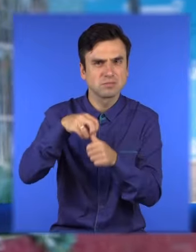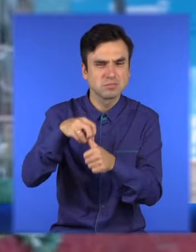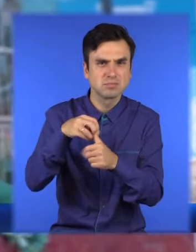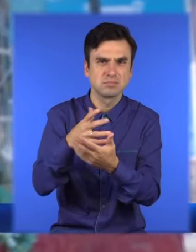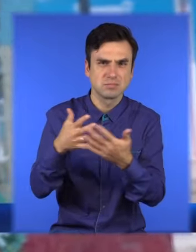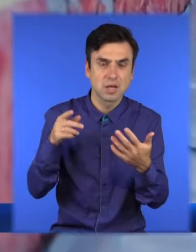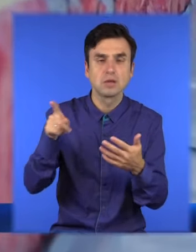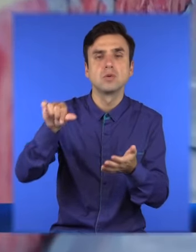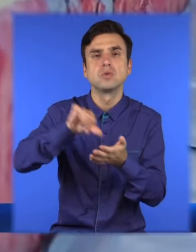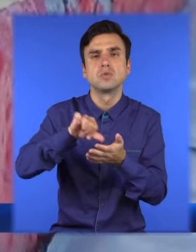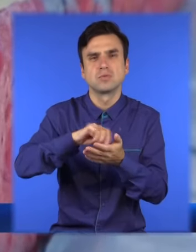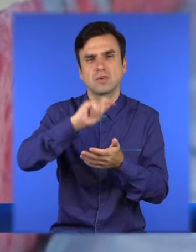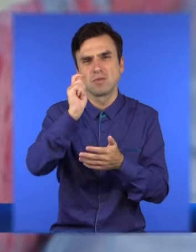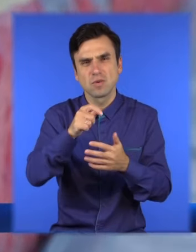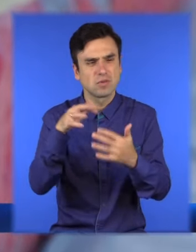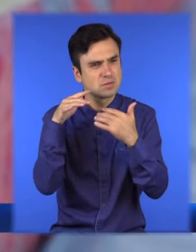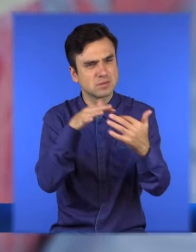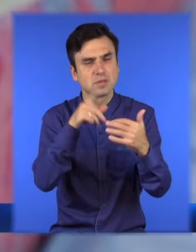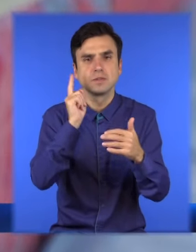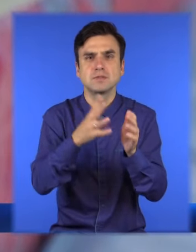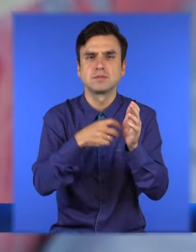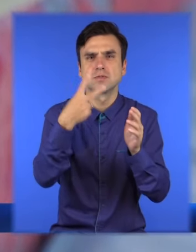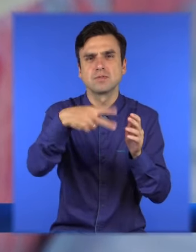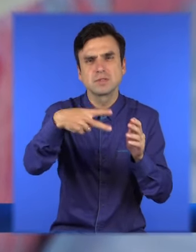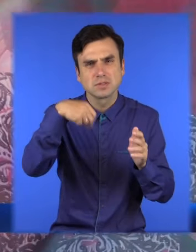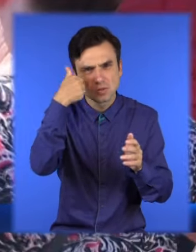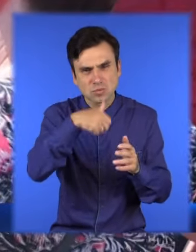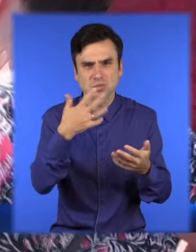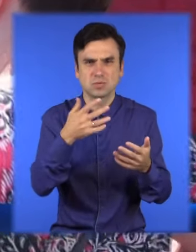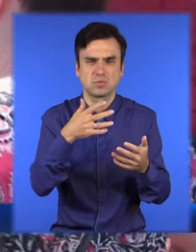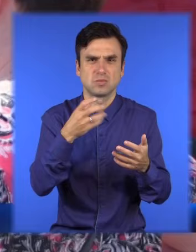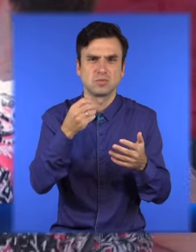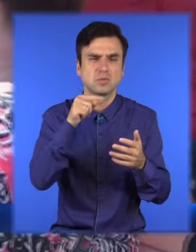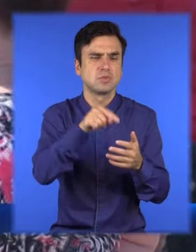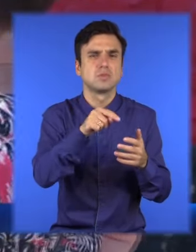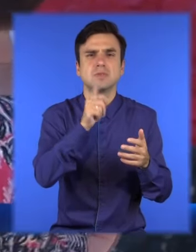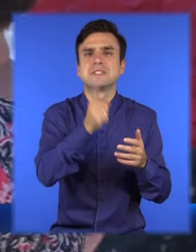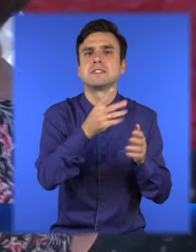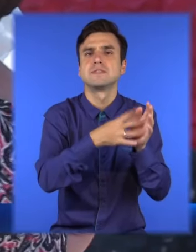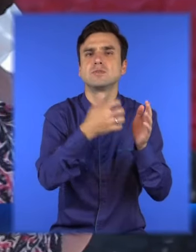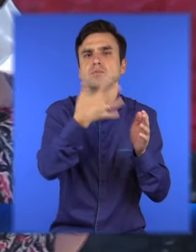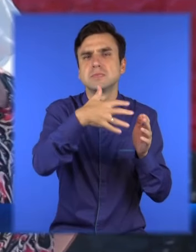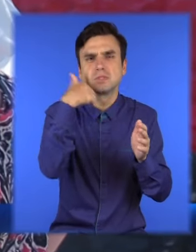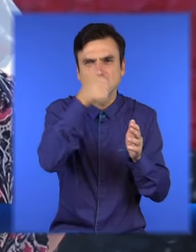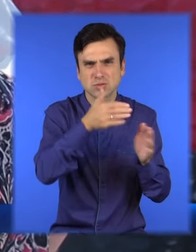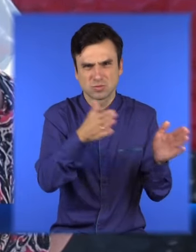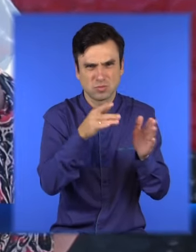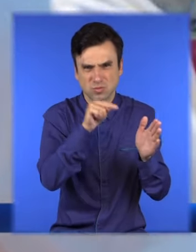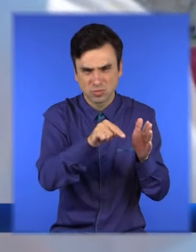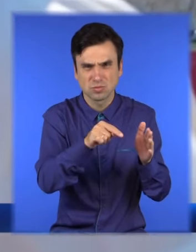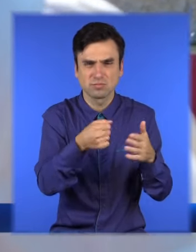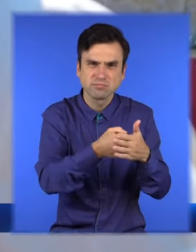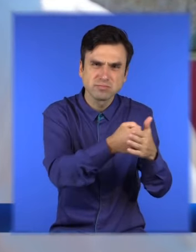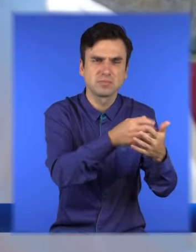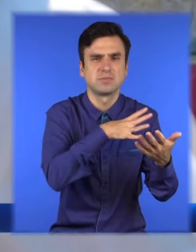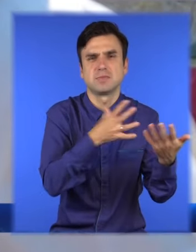боротьби 20-х років та середини минулого століття. Таку пропозицію висунули громадські активісти, які не один рік опікуються стелою і